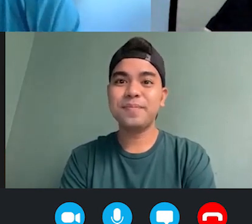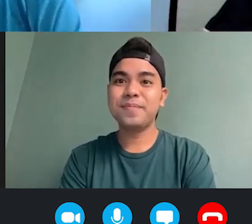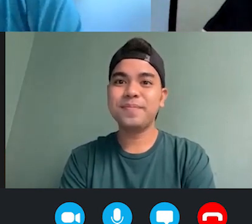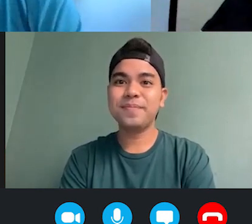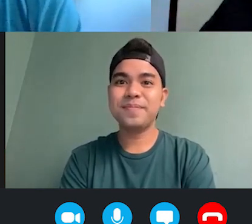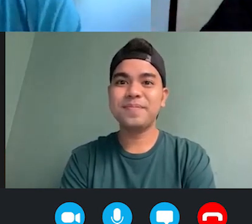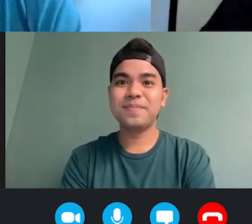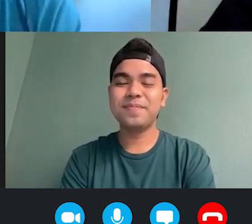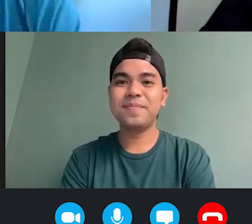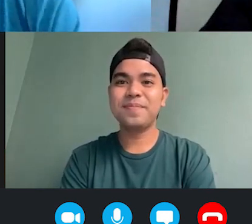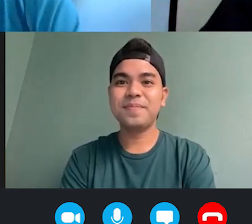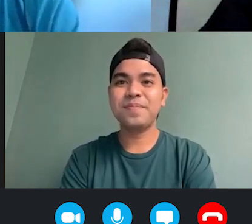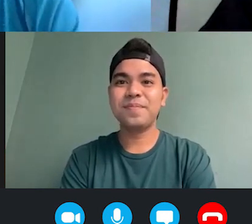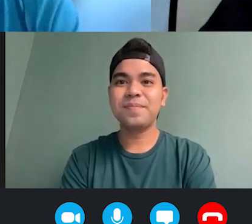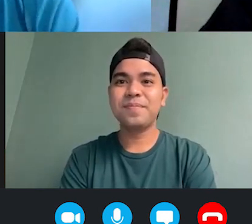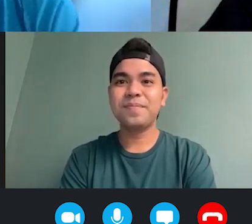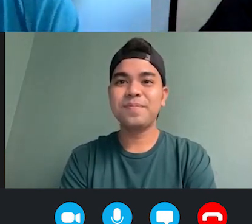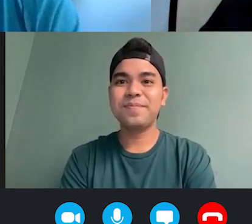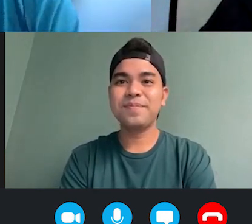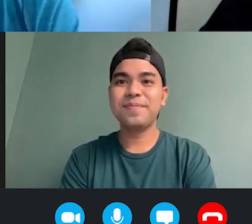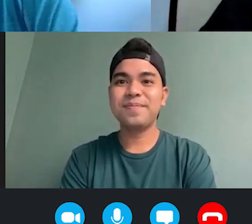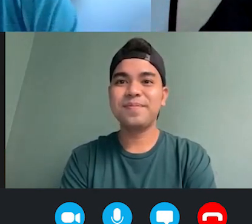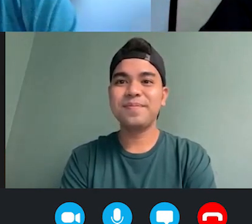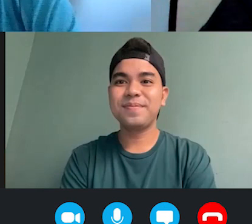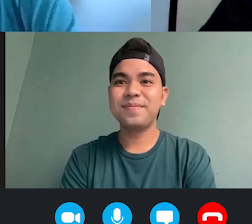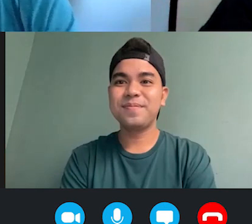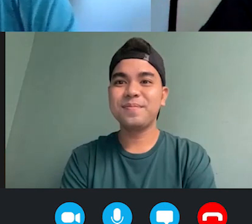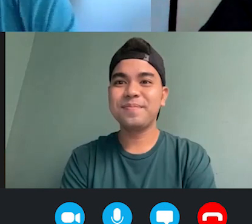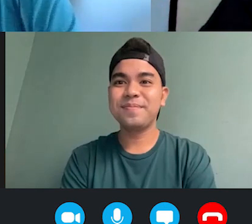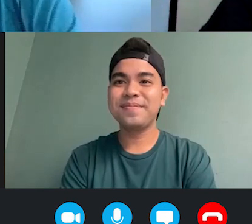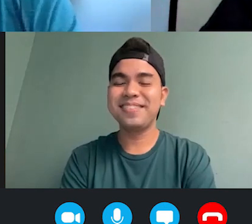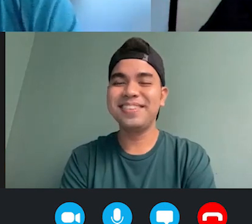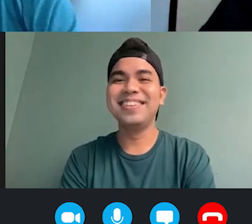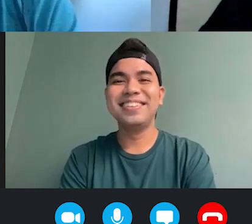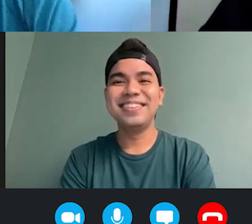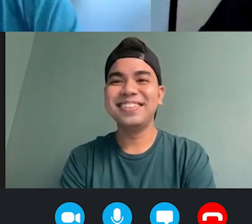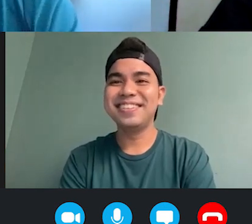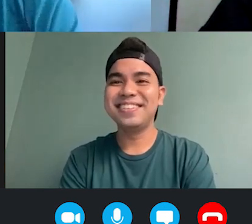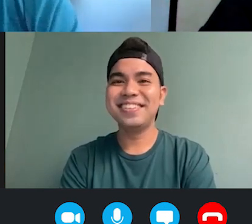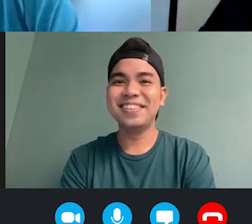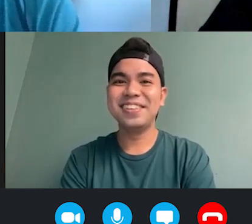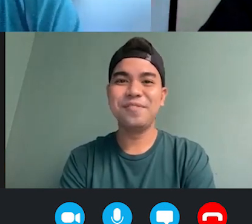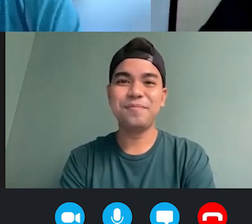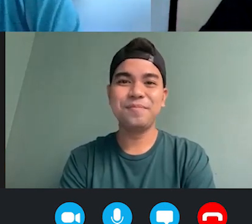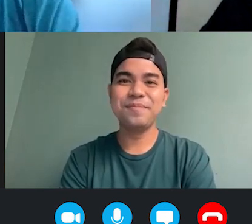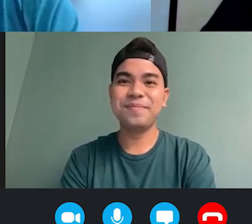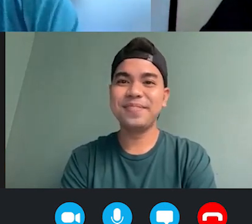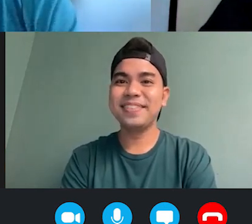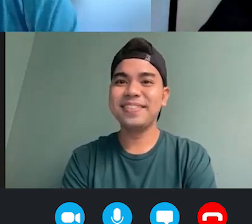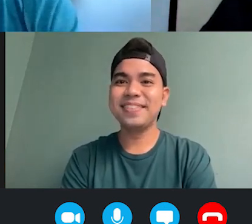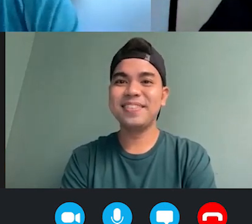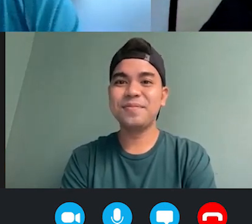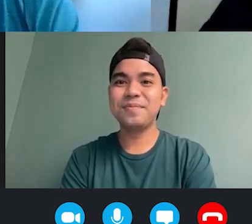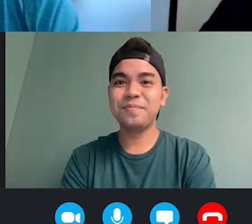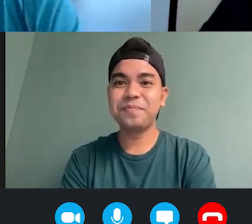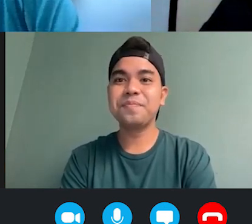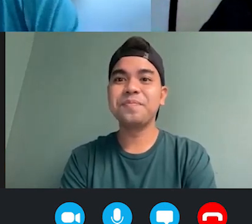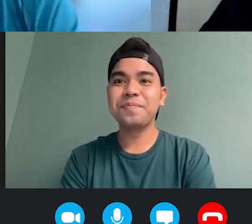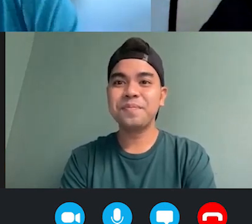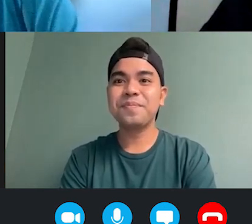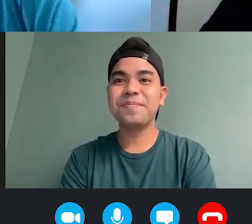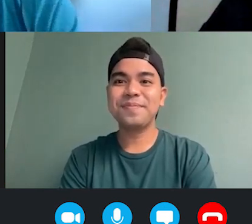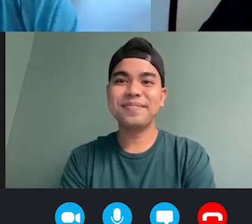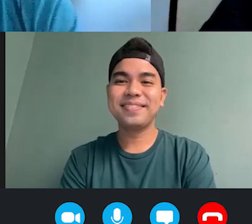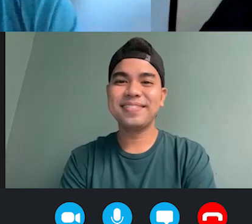at gusto ko na ding magpaluto at kumain ng nilagang itlog para maumpisahan ko ng maisagawa ang aking earthquake